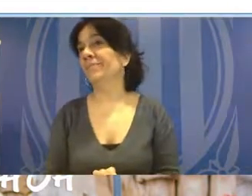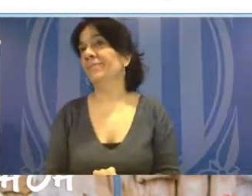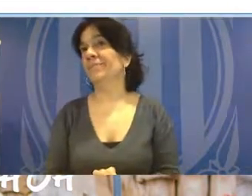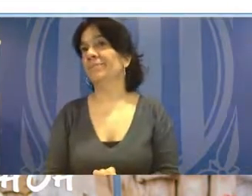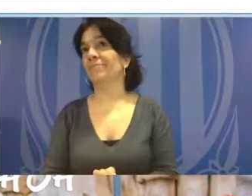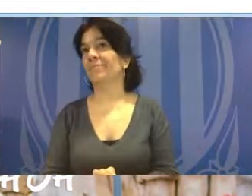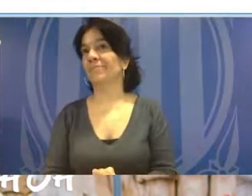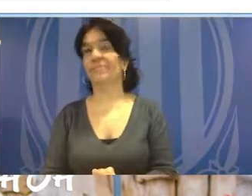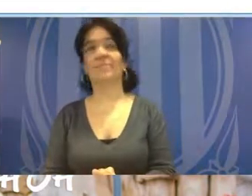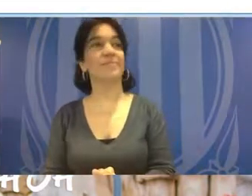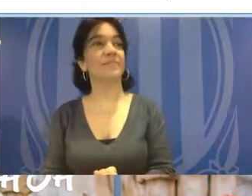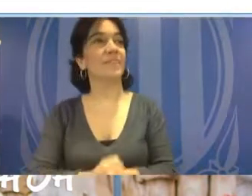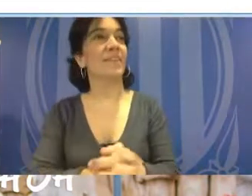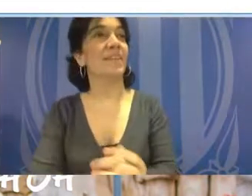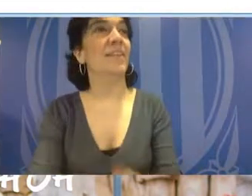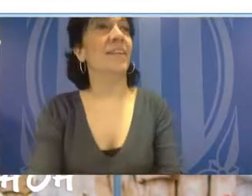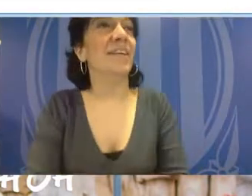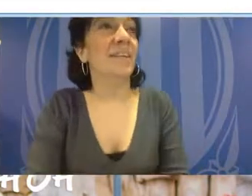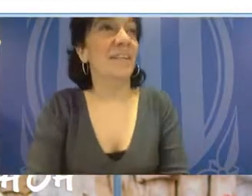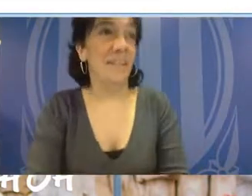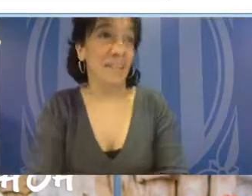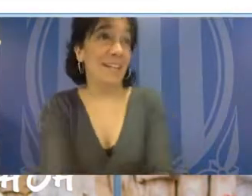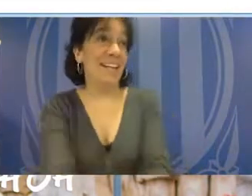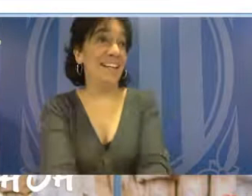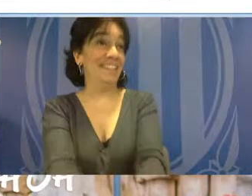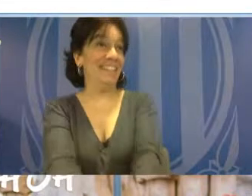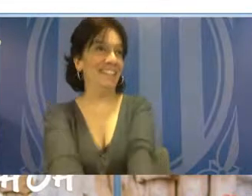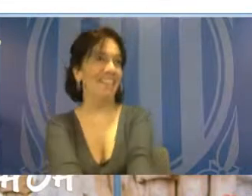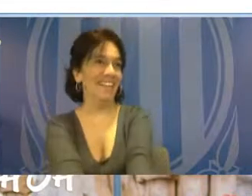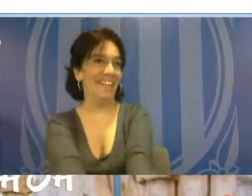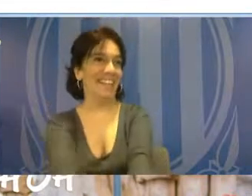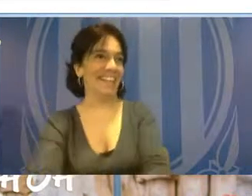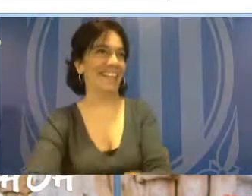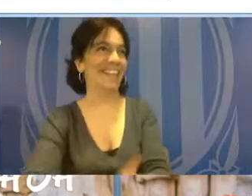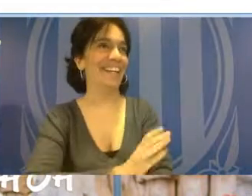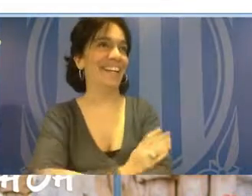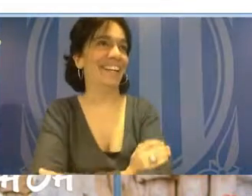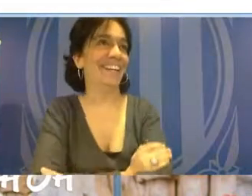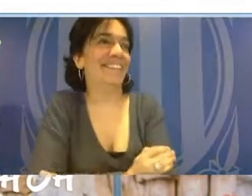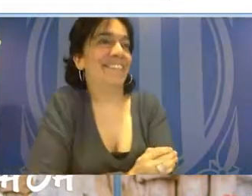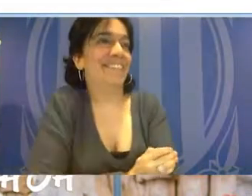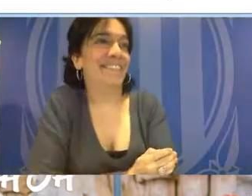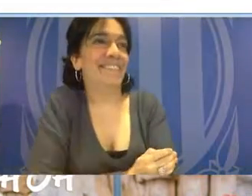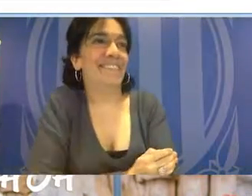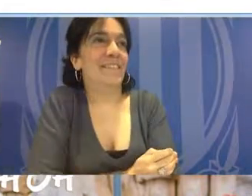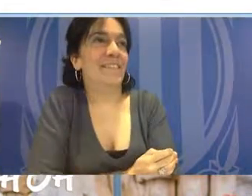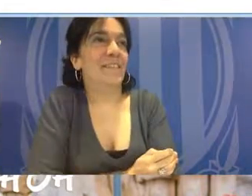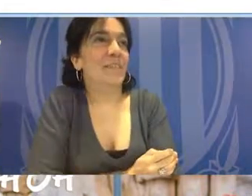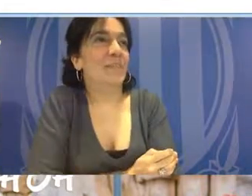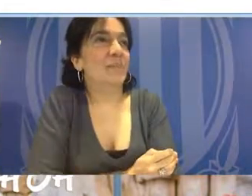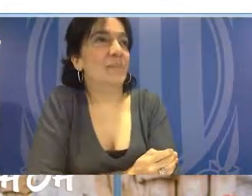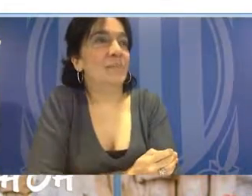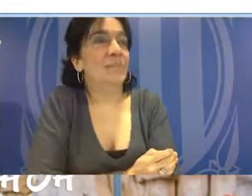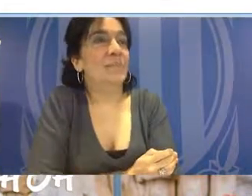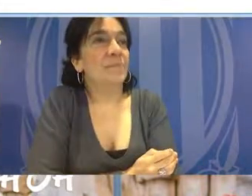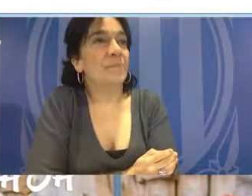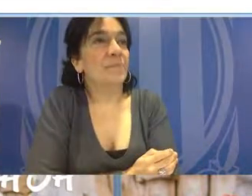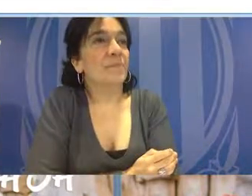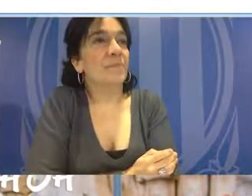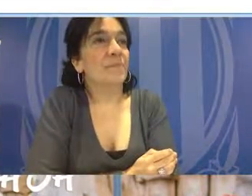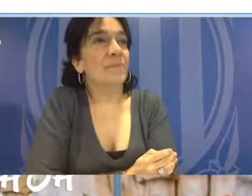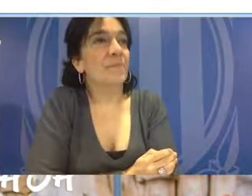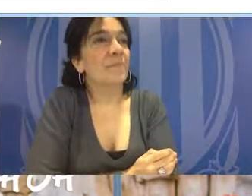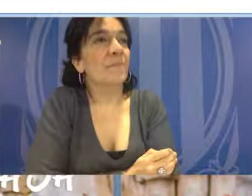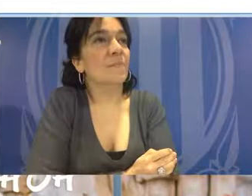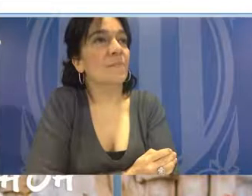Molt bé. M'atreviés una proposta, que no sé si... Sí, tant, sí, jo encantada. Per exemple, nosaltres estem creant un nou web o la gent que